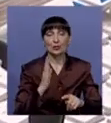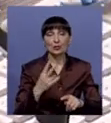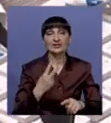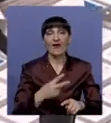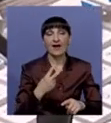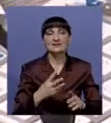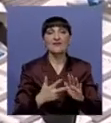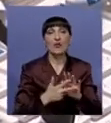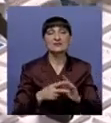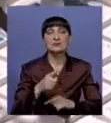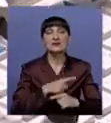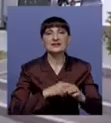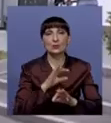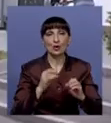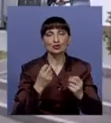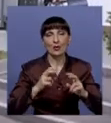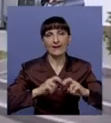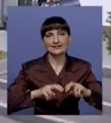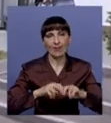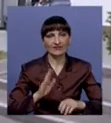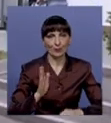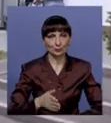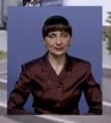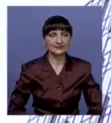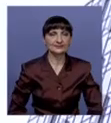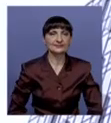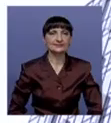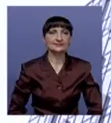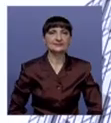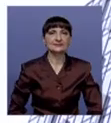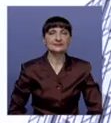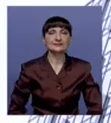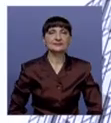28 бизнес-проектов. Татьяна Ким, Максат Кунебек, телеканал «Алматы».